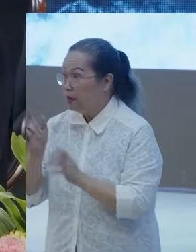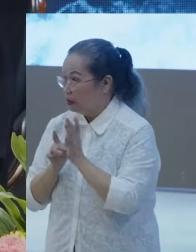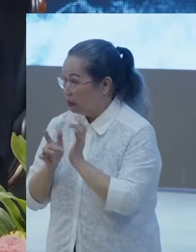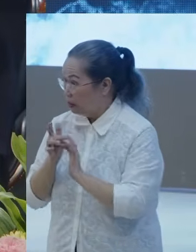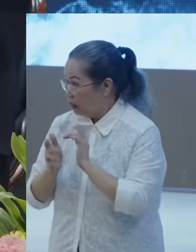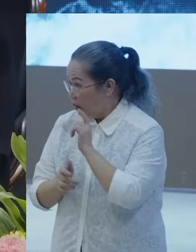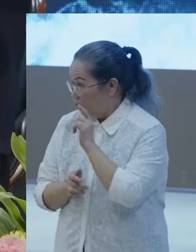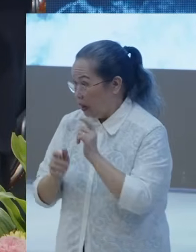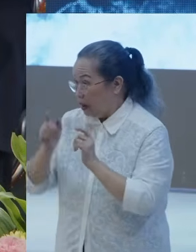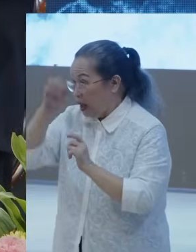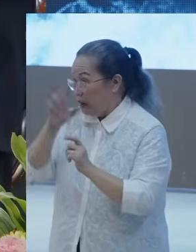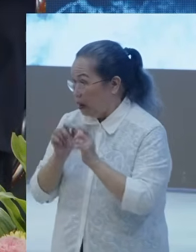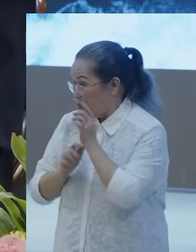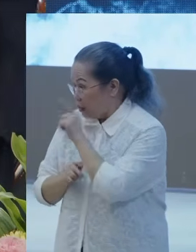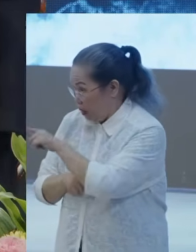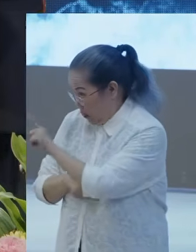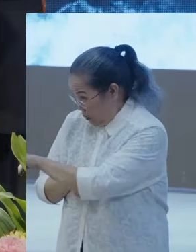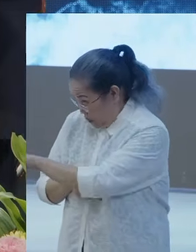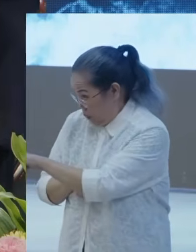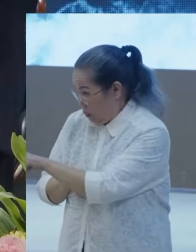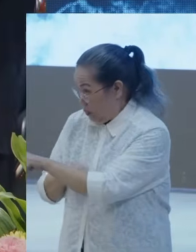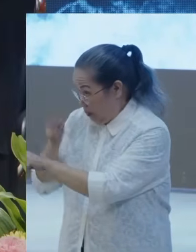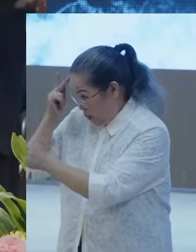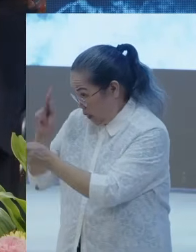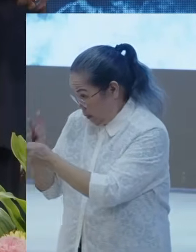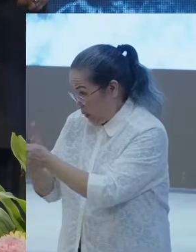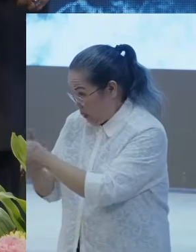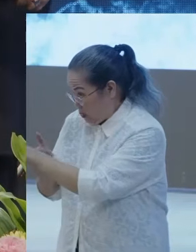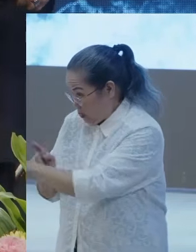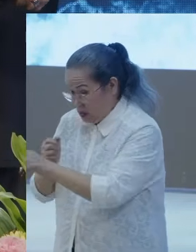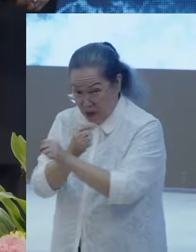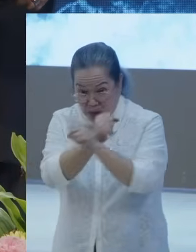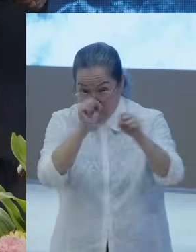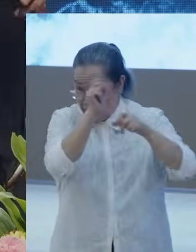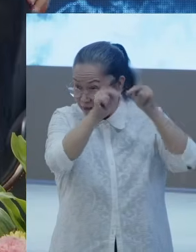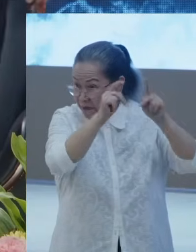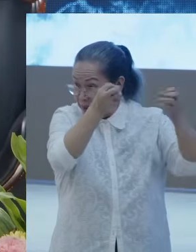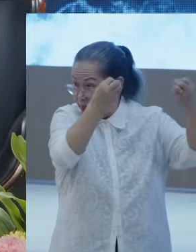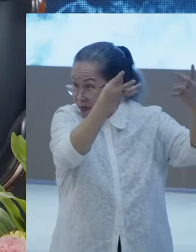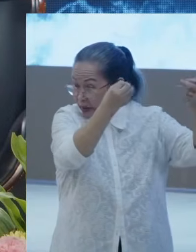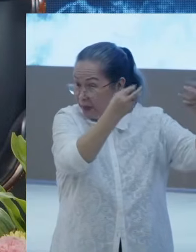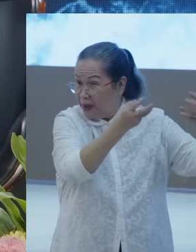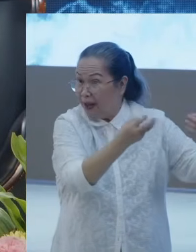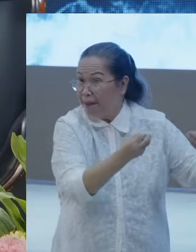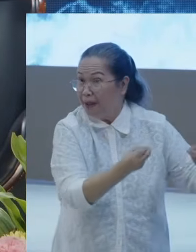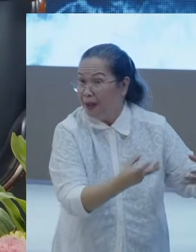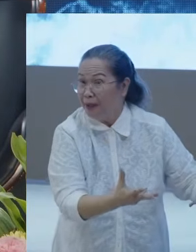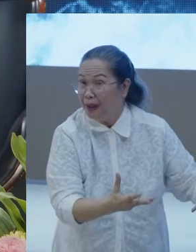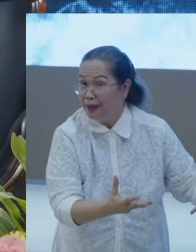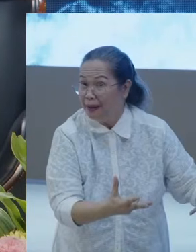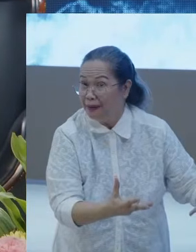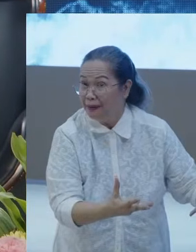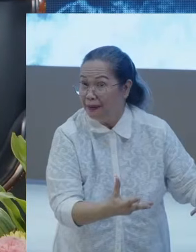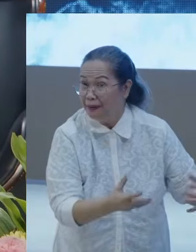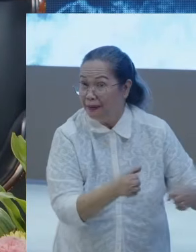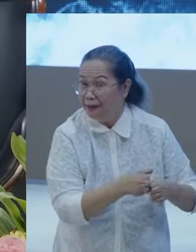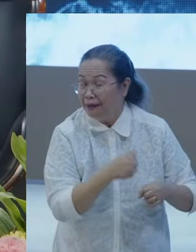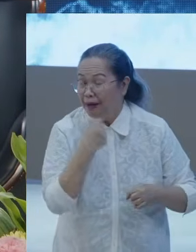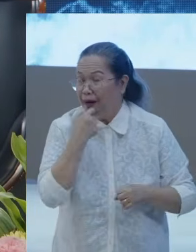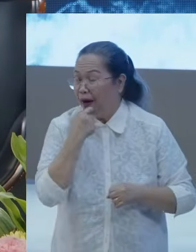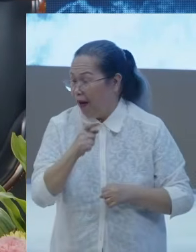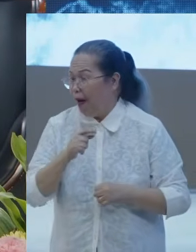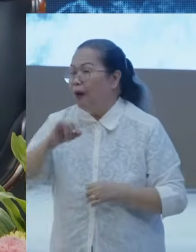sapagkat ang pakay po, ang layunin ng aklat ni Jonah Ito po ay sinulat ni